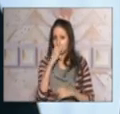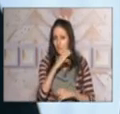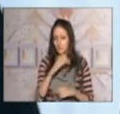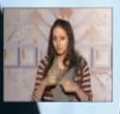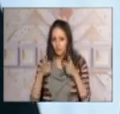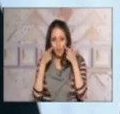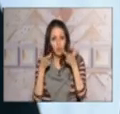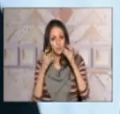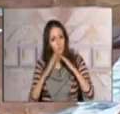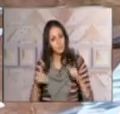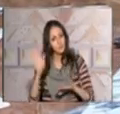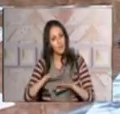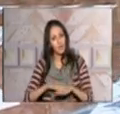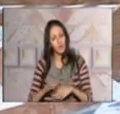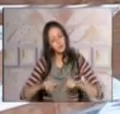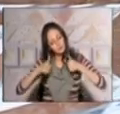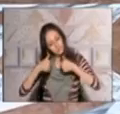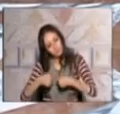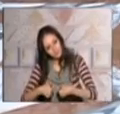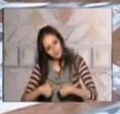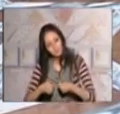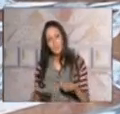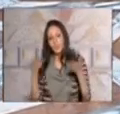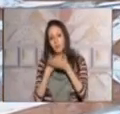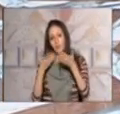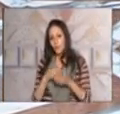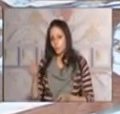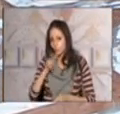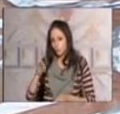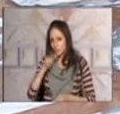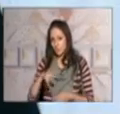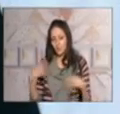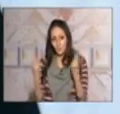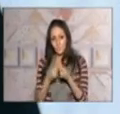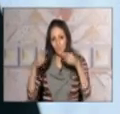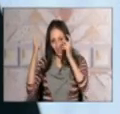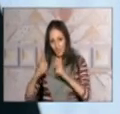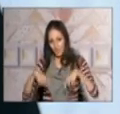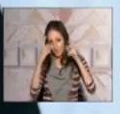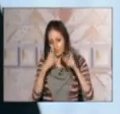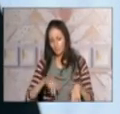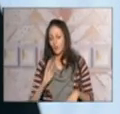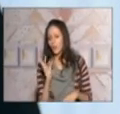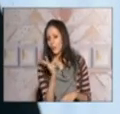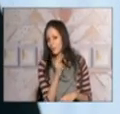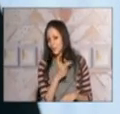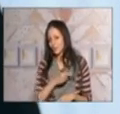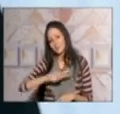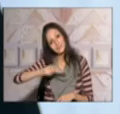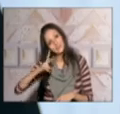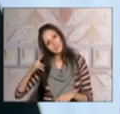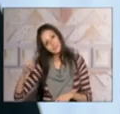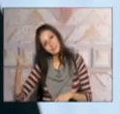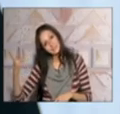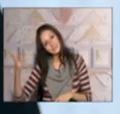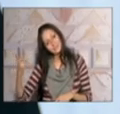المزيد من الجهد للدفع قدما بأطر التعاون الثنائي بين البلدين على شتى الأصعدة، لا سيما فيما